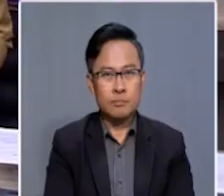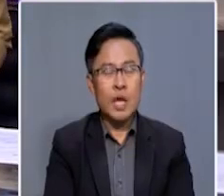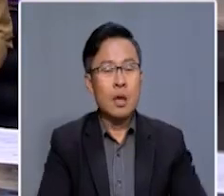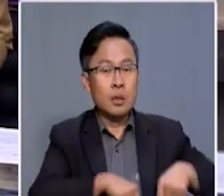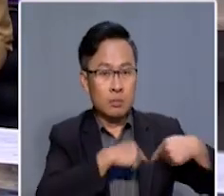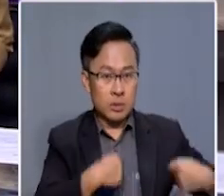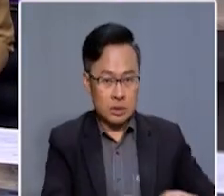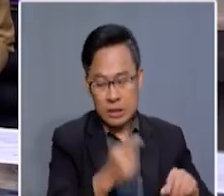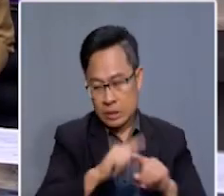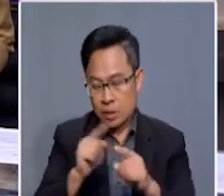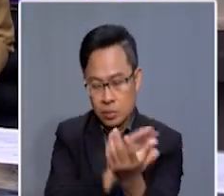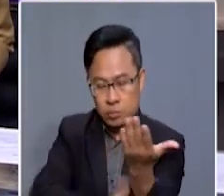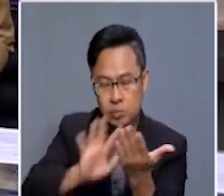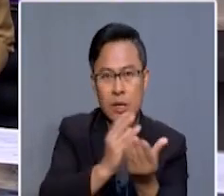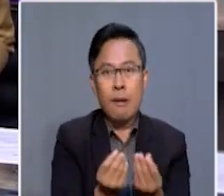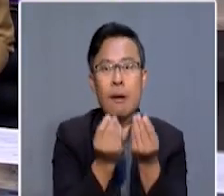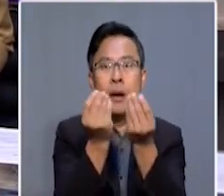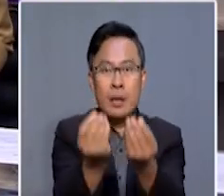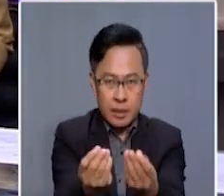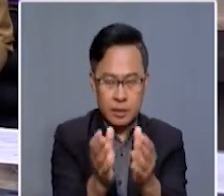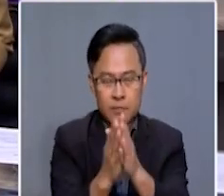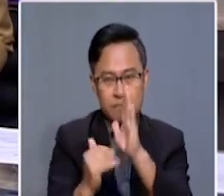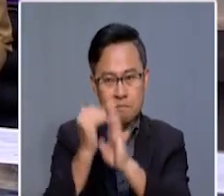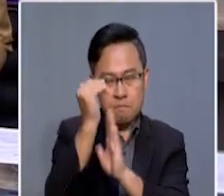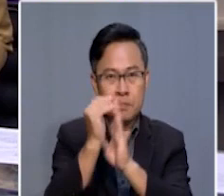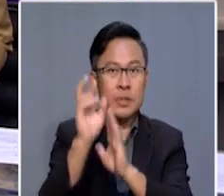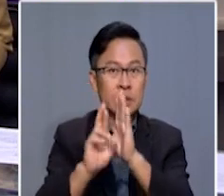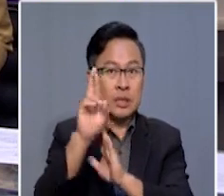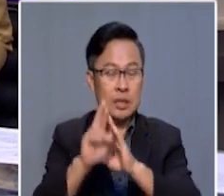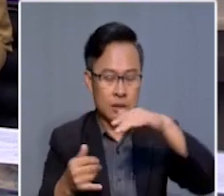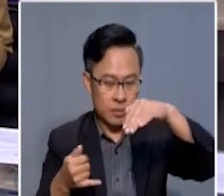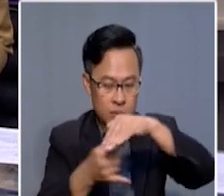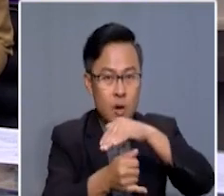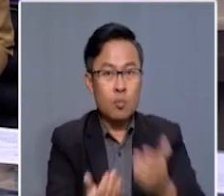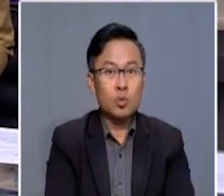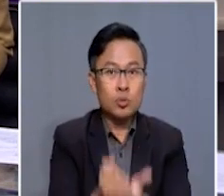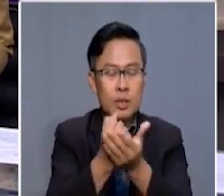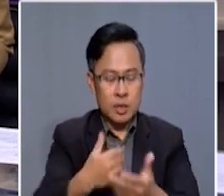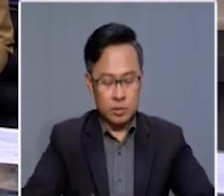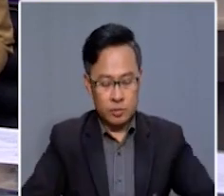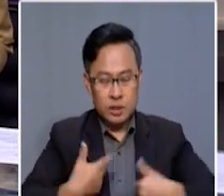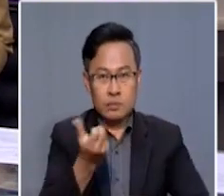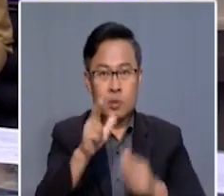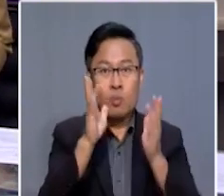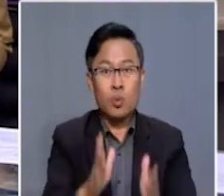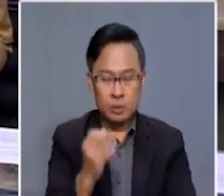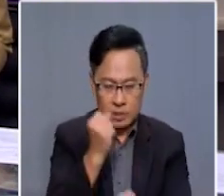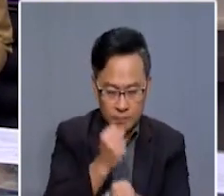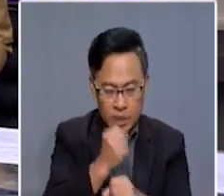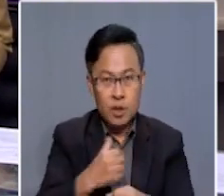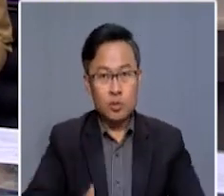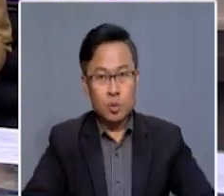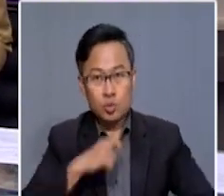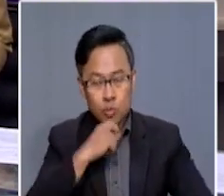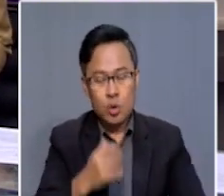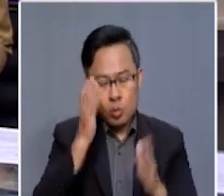กำลังใจจากหลายพื้นที่นะคะยังคงร่วมกันส่งแรงใจไปยังถ้ำหลวงให้ทั้ง13ชีวิตปลอดภัยค่ะรวมถึงให้หน่วยกู้ภัยสามารถปฏิบัติภ